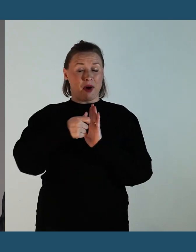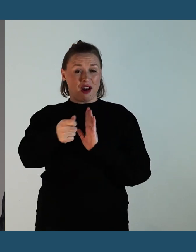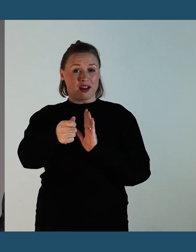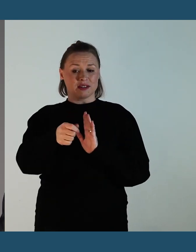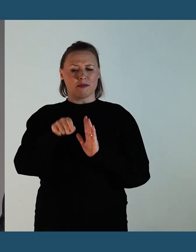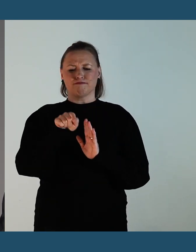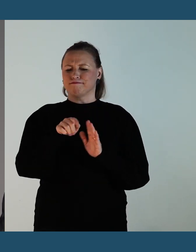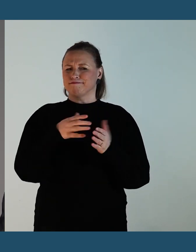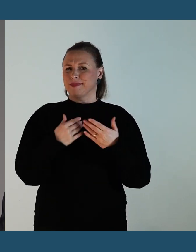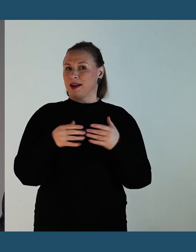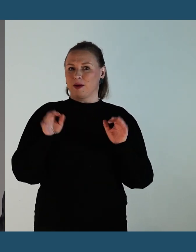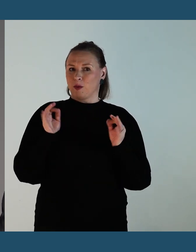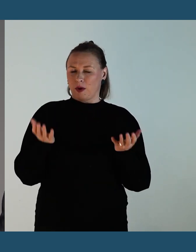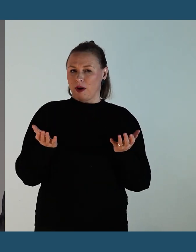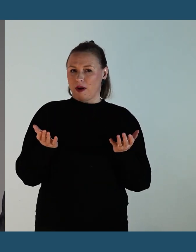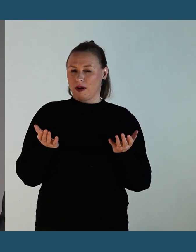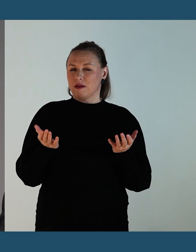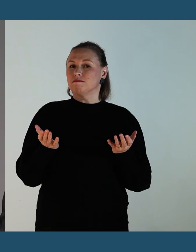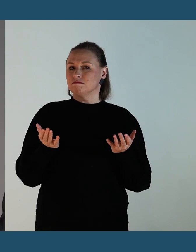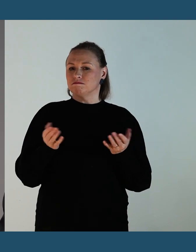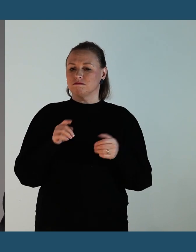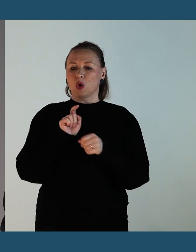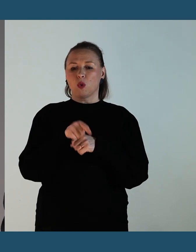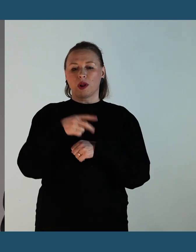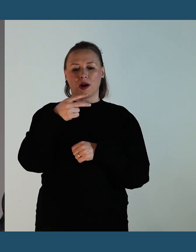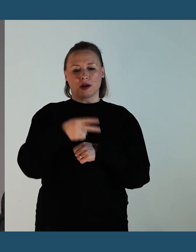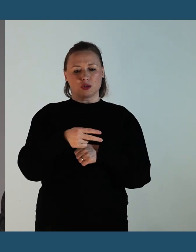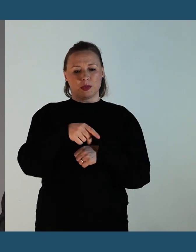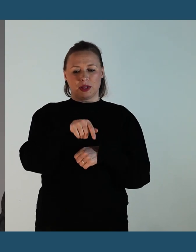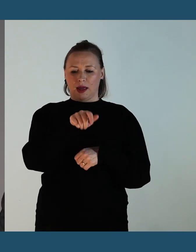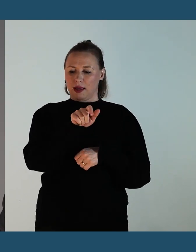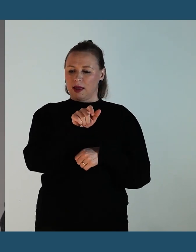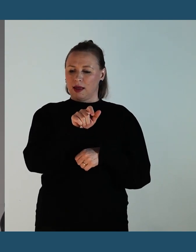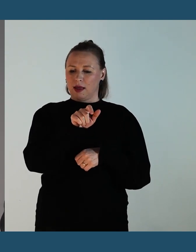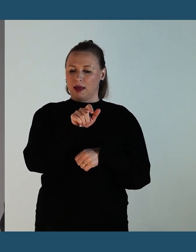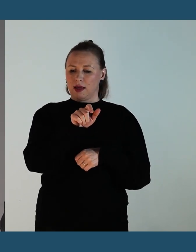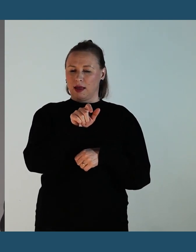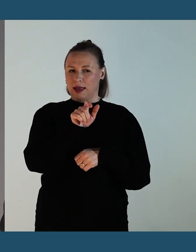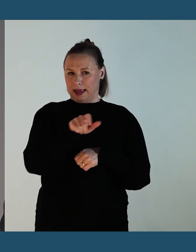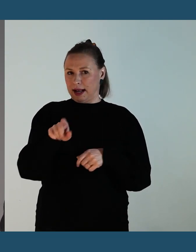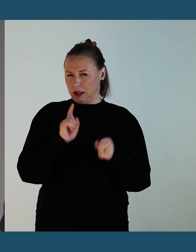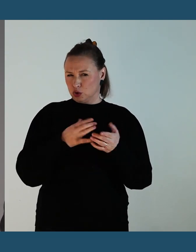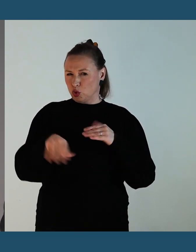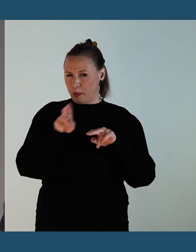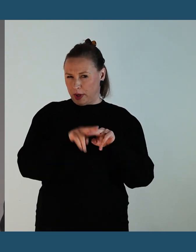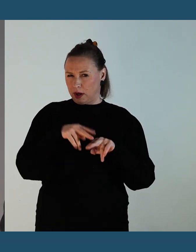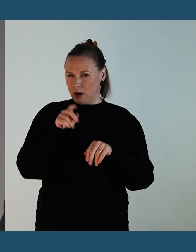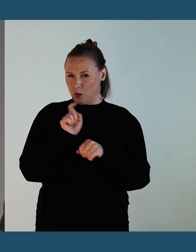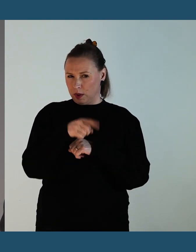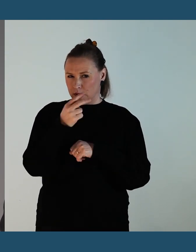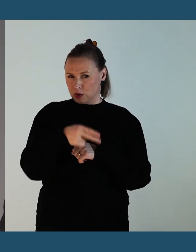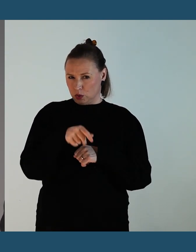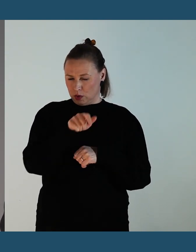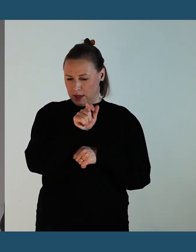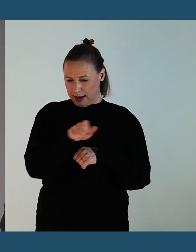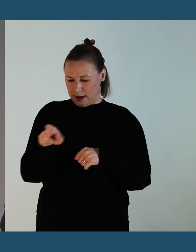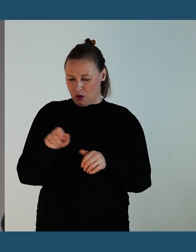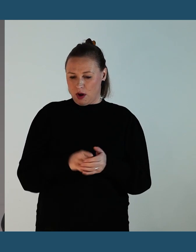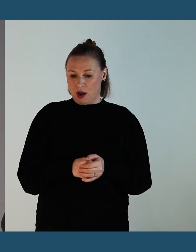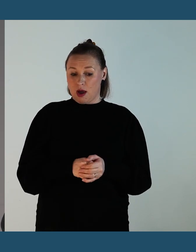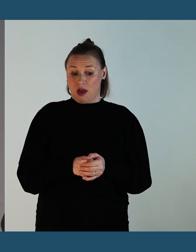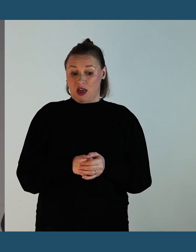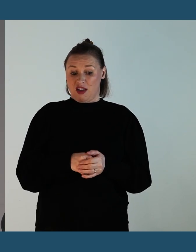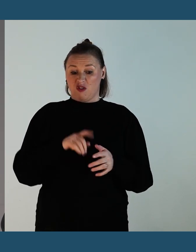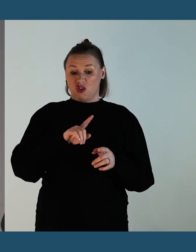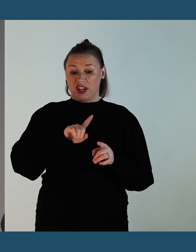Saksan mallista, jossa on niin kuin yli 20 henkeä työllistäville yrityksille ikään kuin tämmöiset kiintiöt tuetaan sitä,